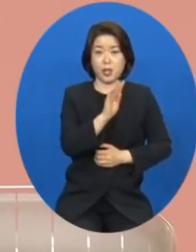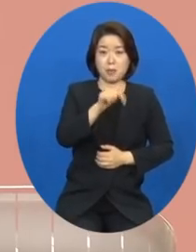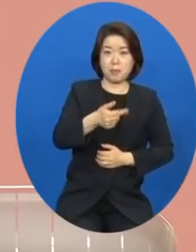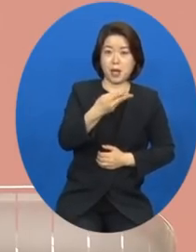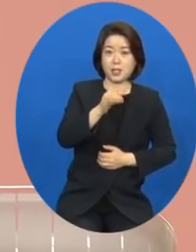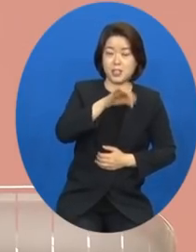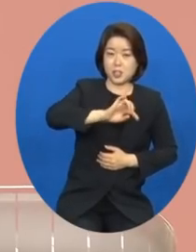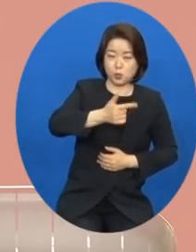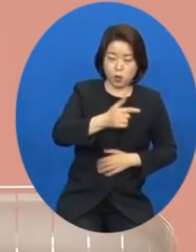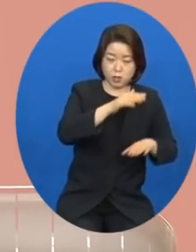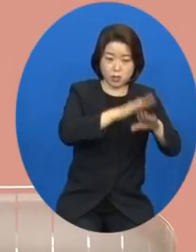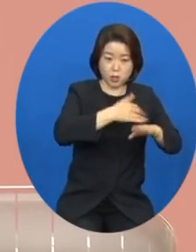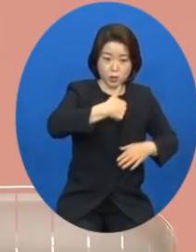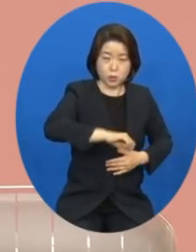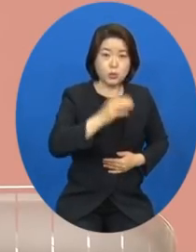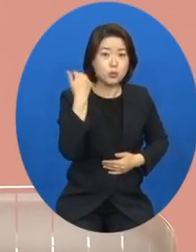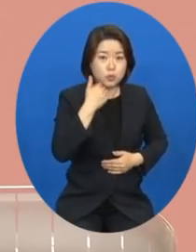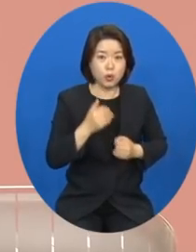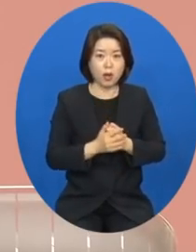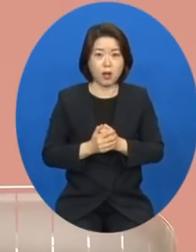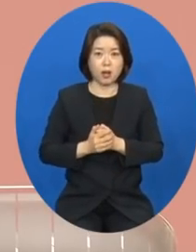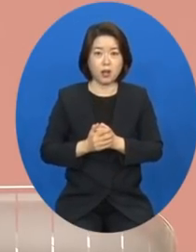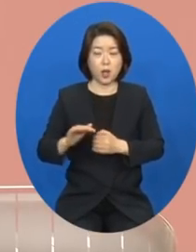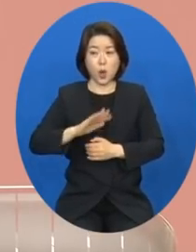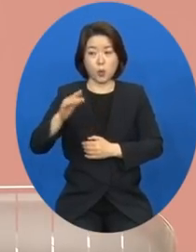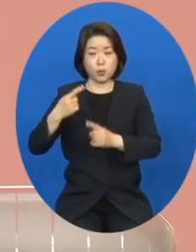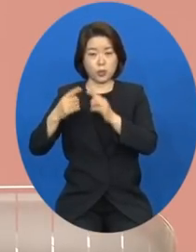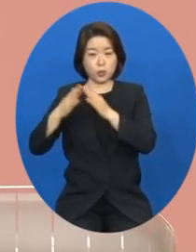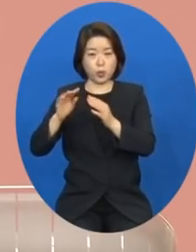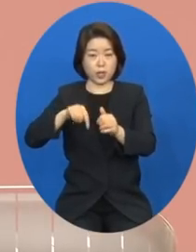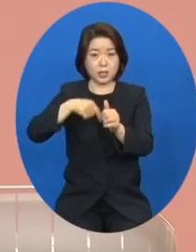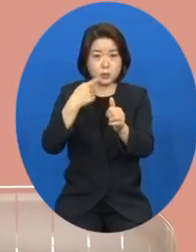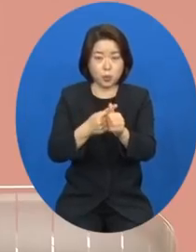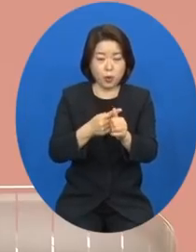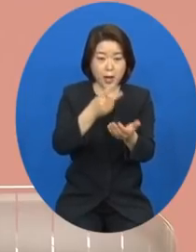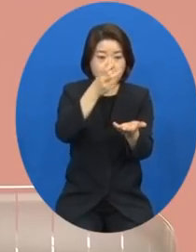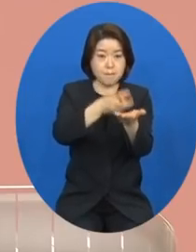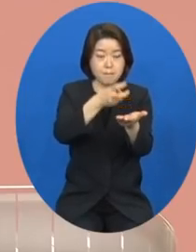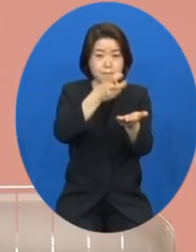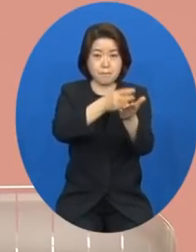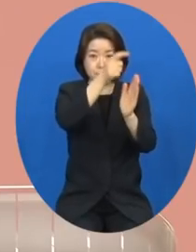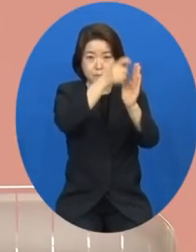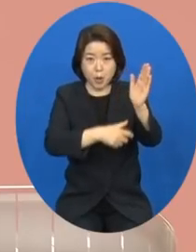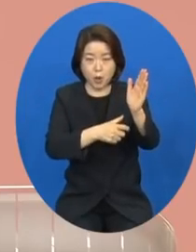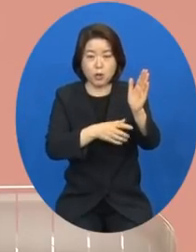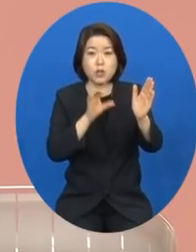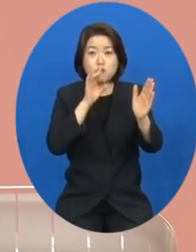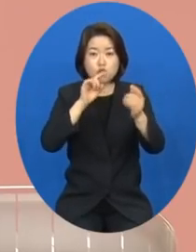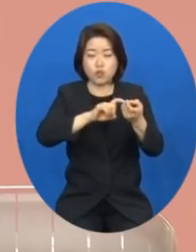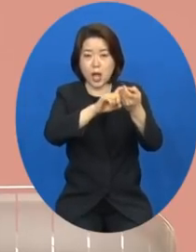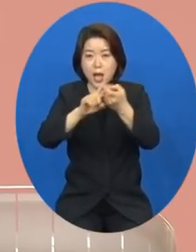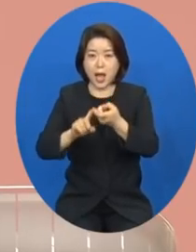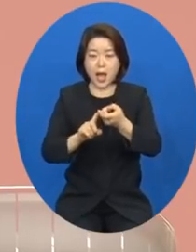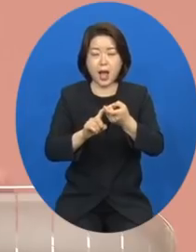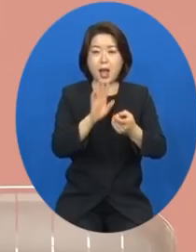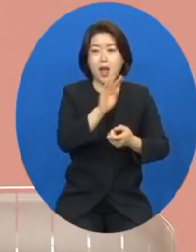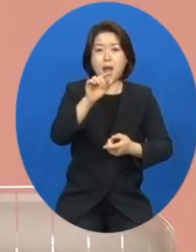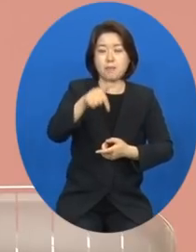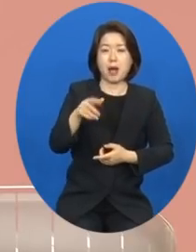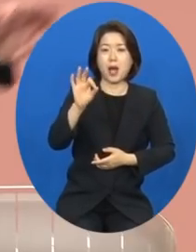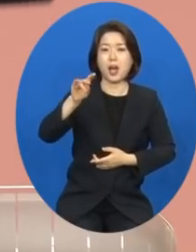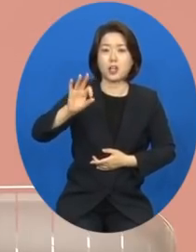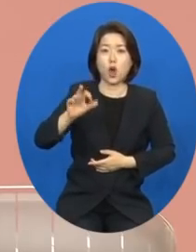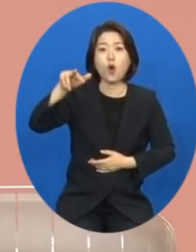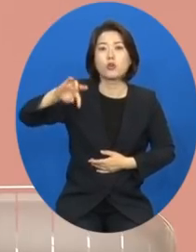손주가 누구 신야 면 우리 교회가 석한 중앙 연에 감독을 지내신 1천 중앙교회 박영준 목사님이 있습니다 그 분이